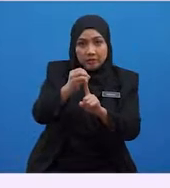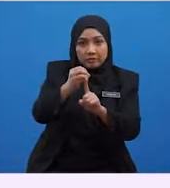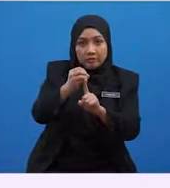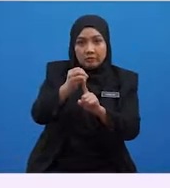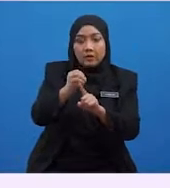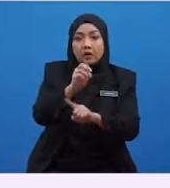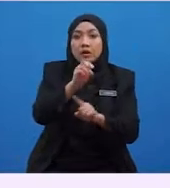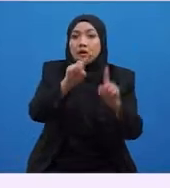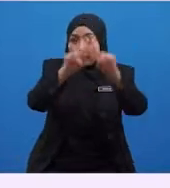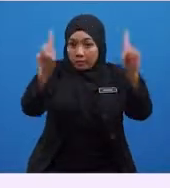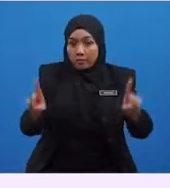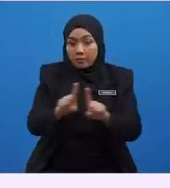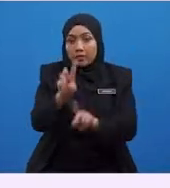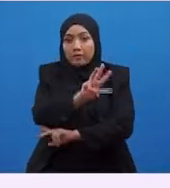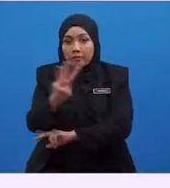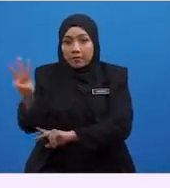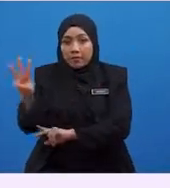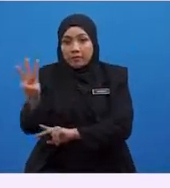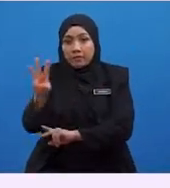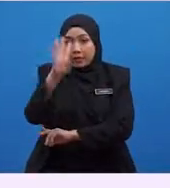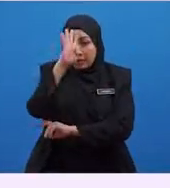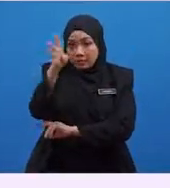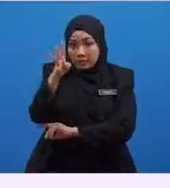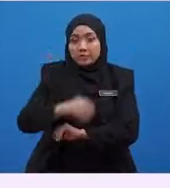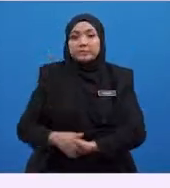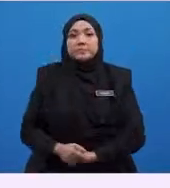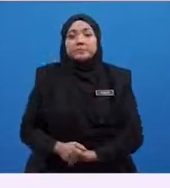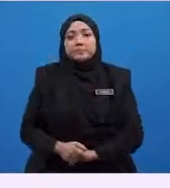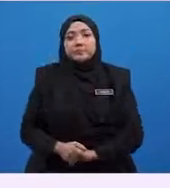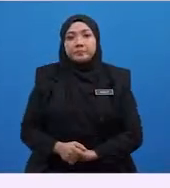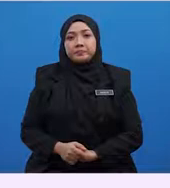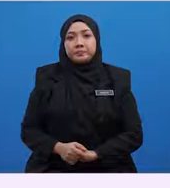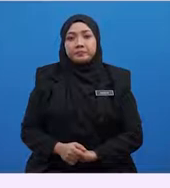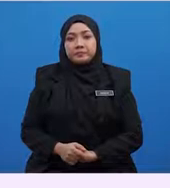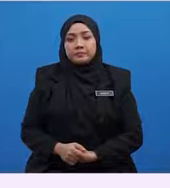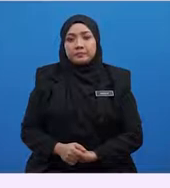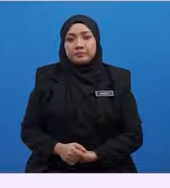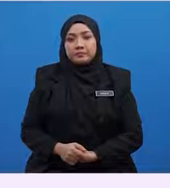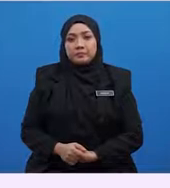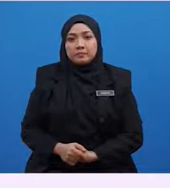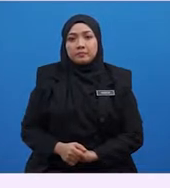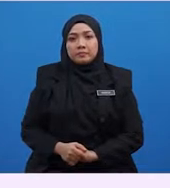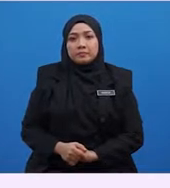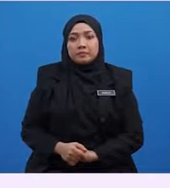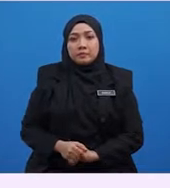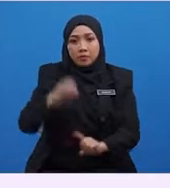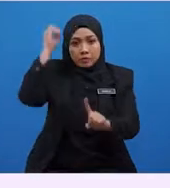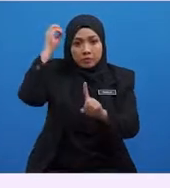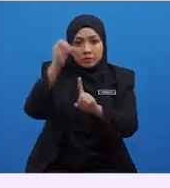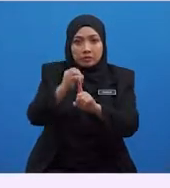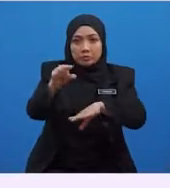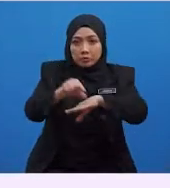interaktif. Subtopik yang akan dibincangkan dalam episod ini adalah menggunakan bahasa penskripan